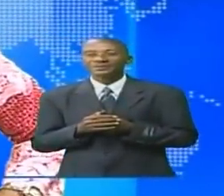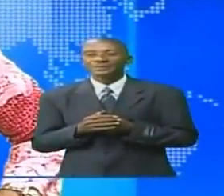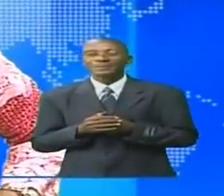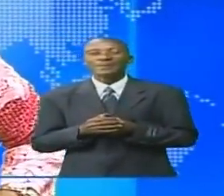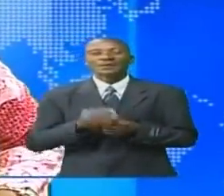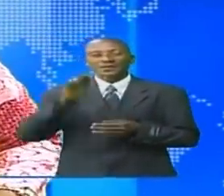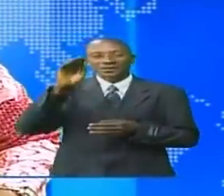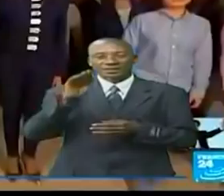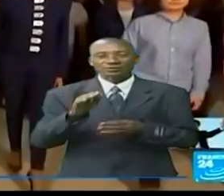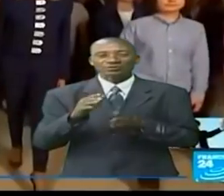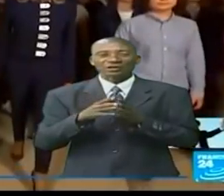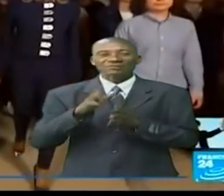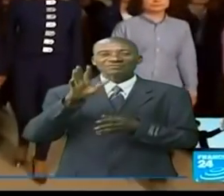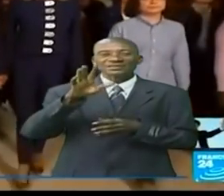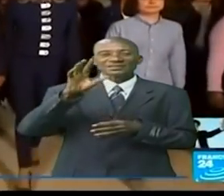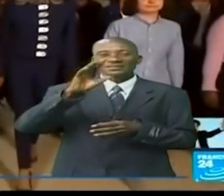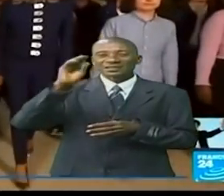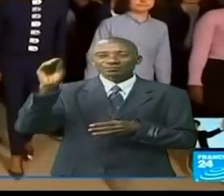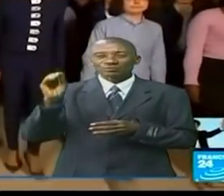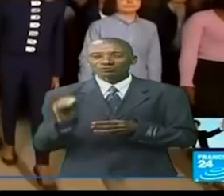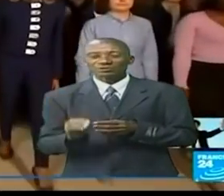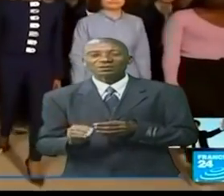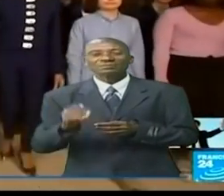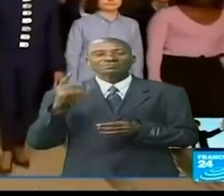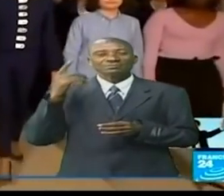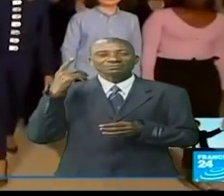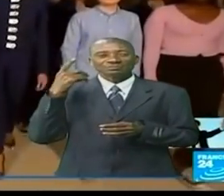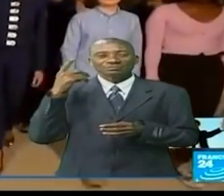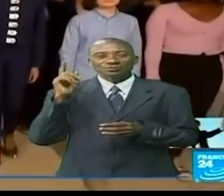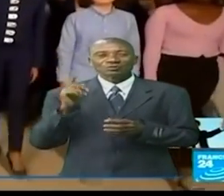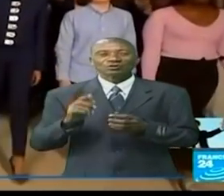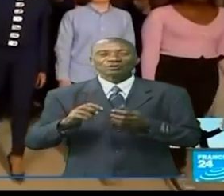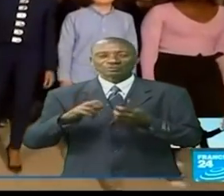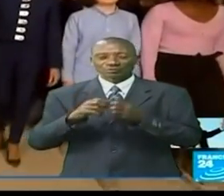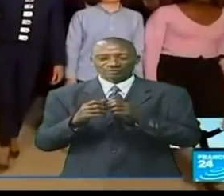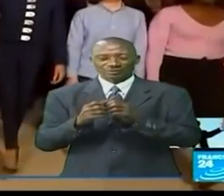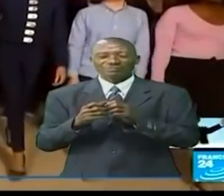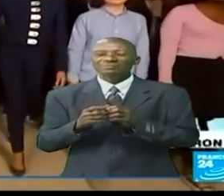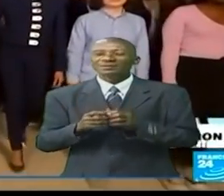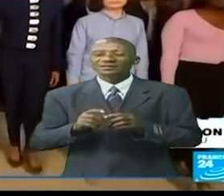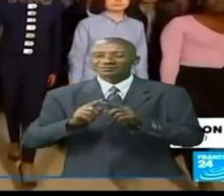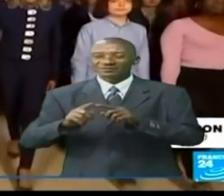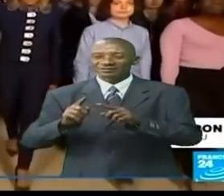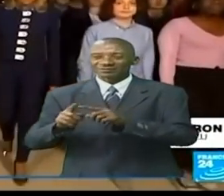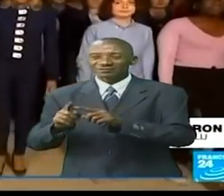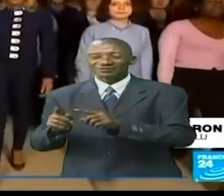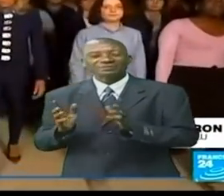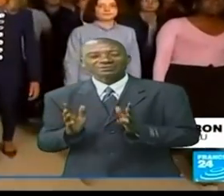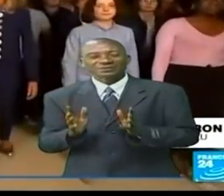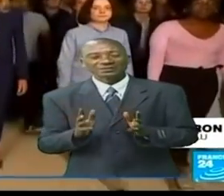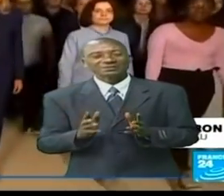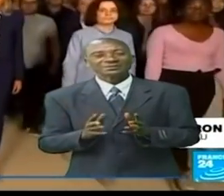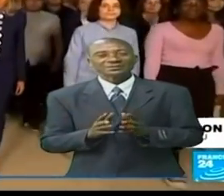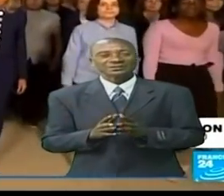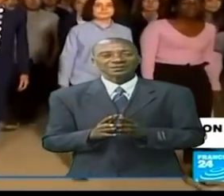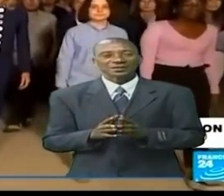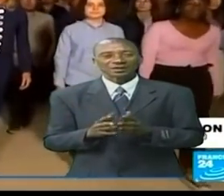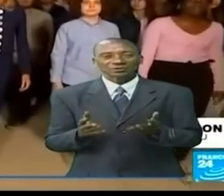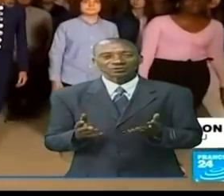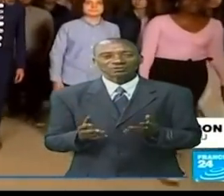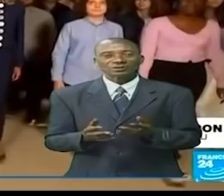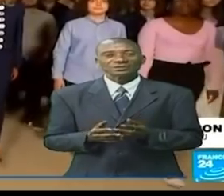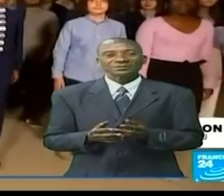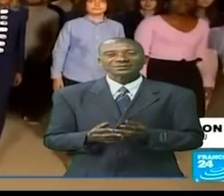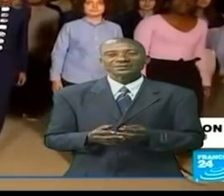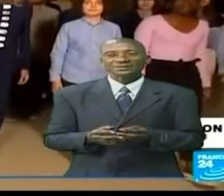58,5%, le président français Emmanuel Macron promet une nouvelle dynamique pour son nouveau quinquennat. Il dévance la